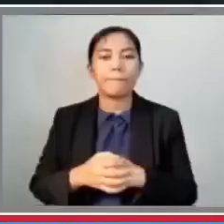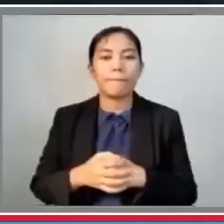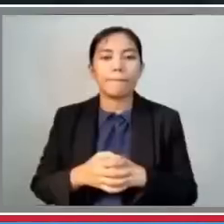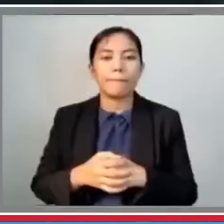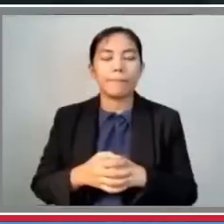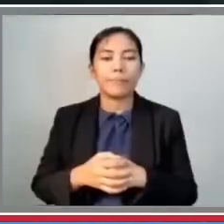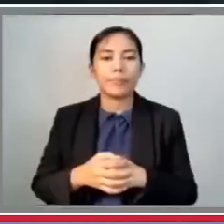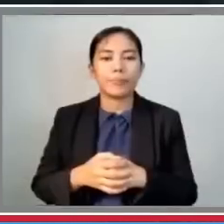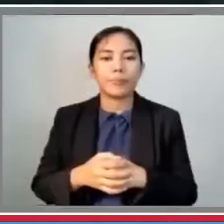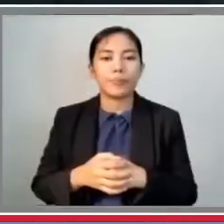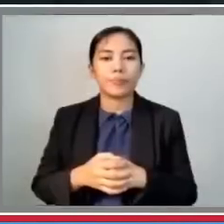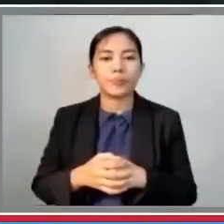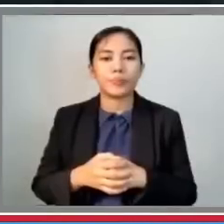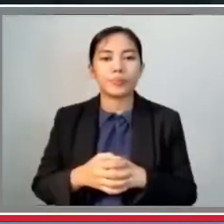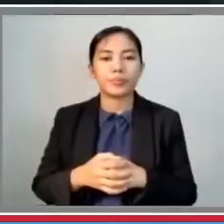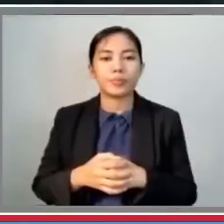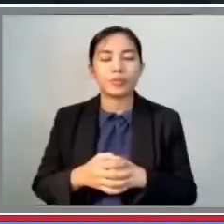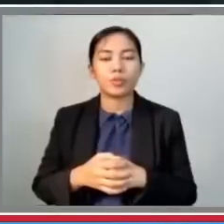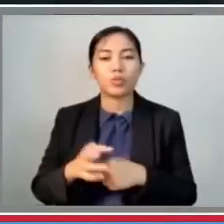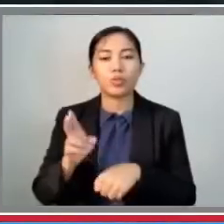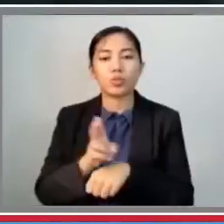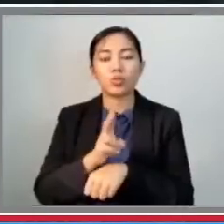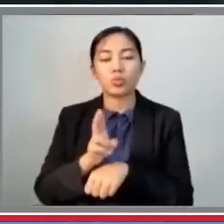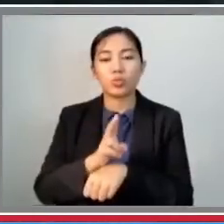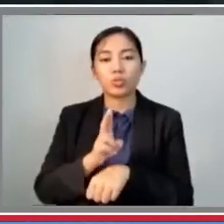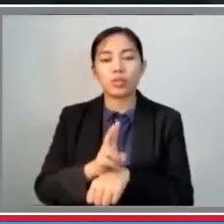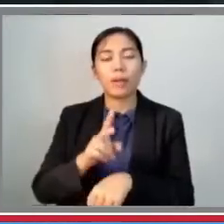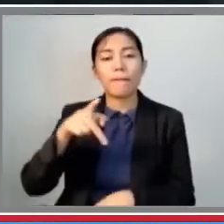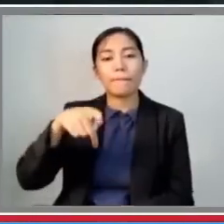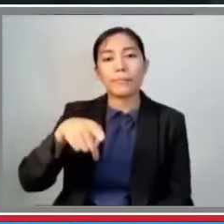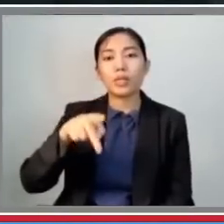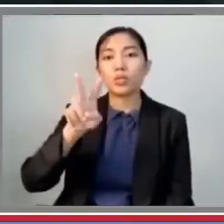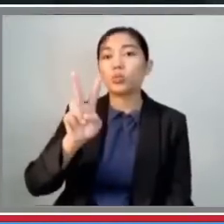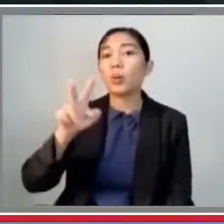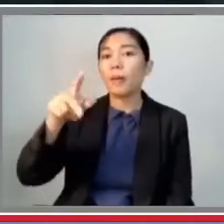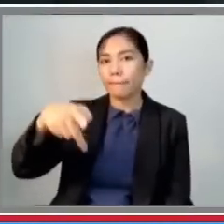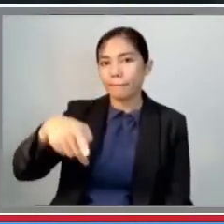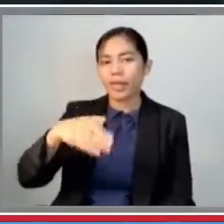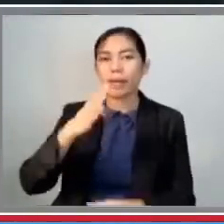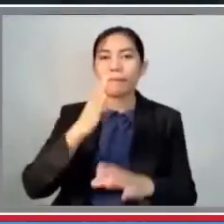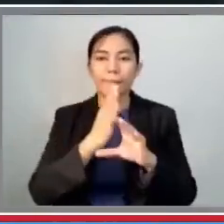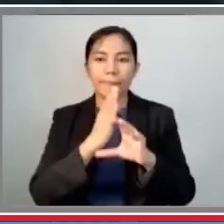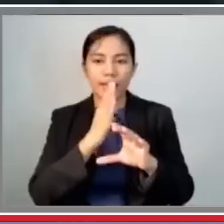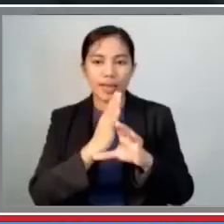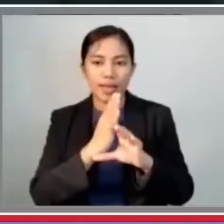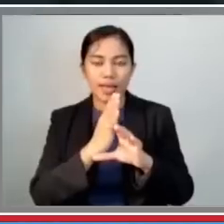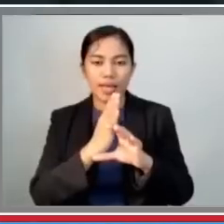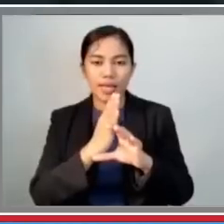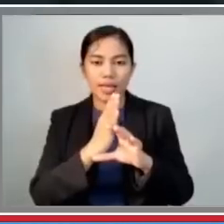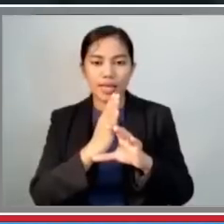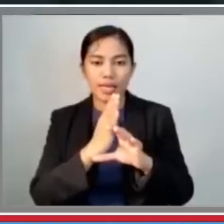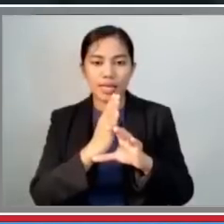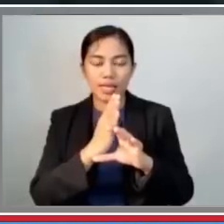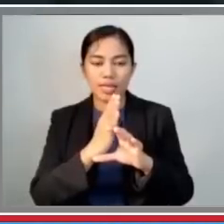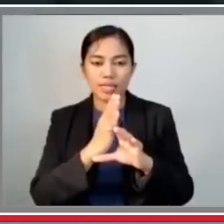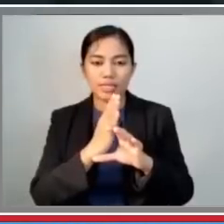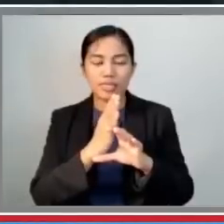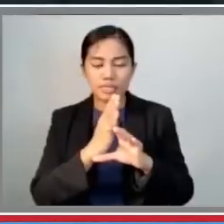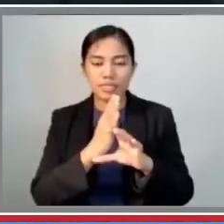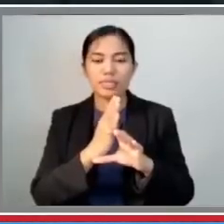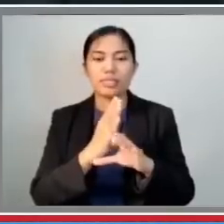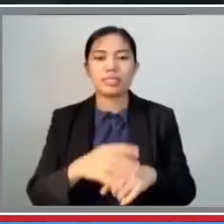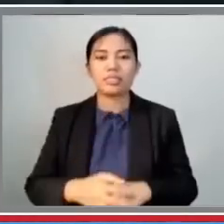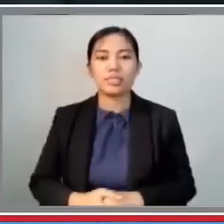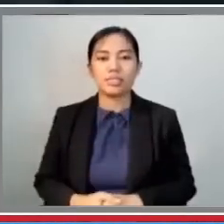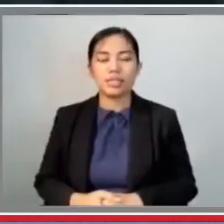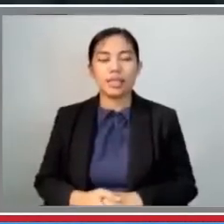ah ah Ano to buses Shot po so meron po sa halip na magdala ng sasakyan